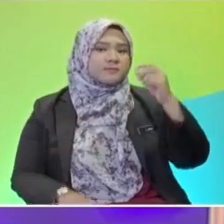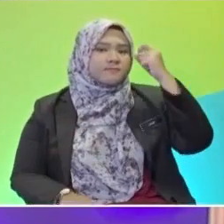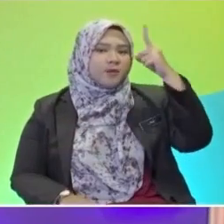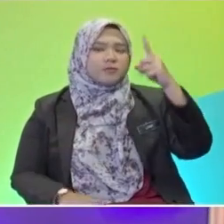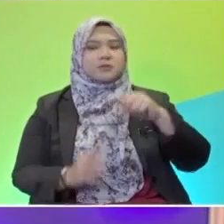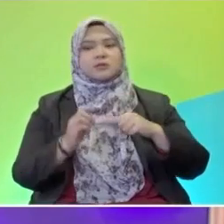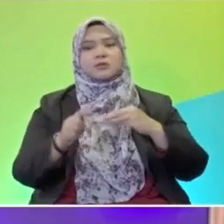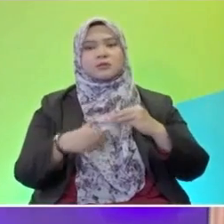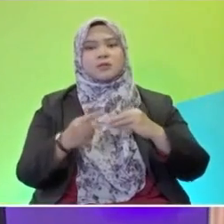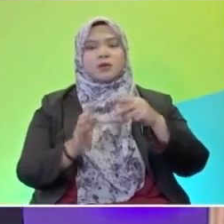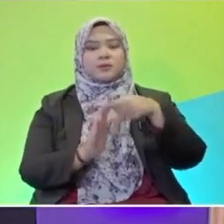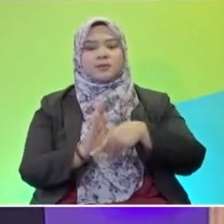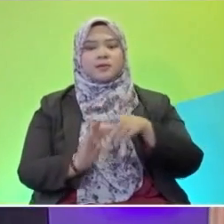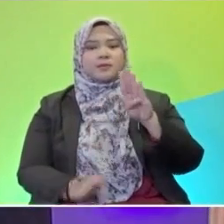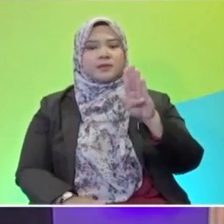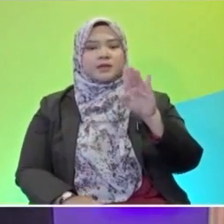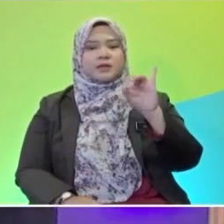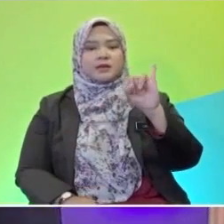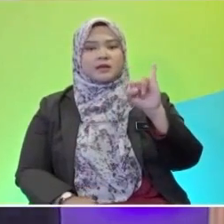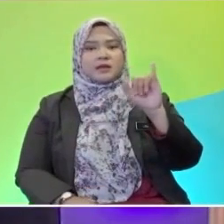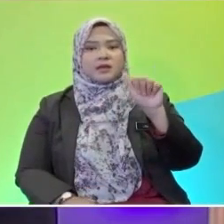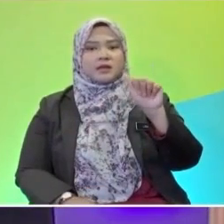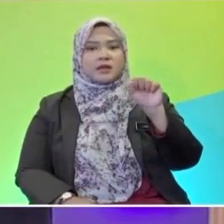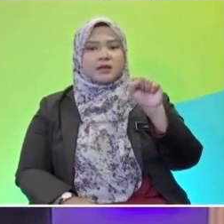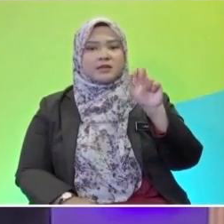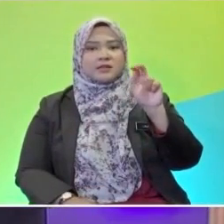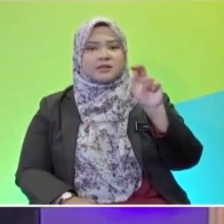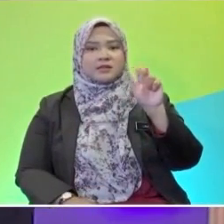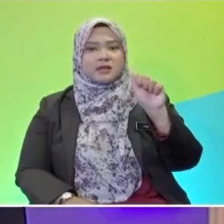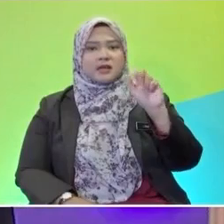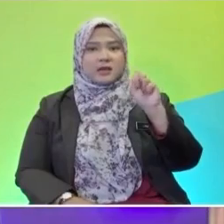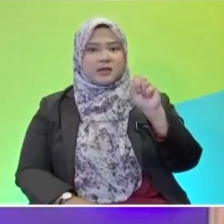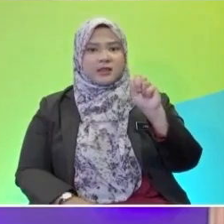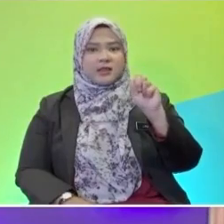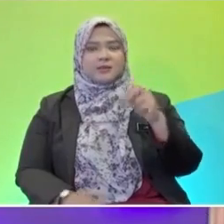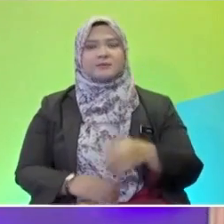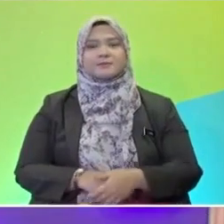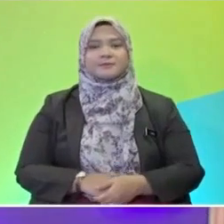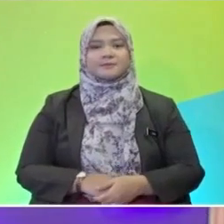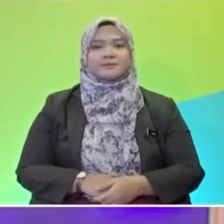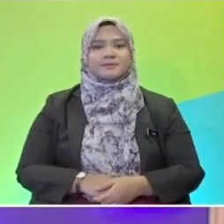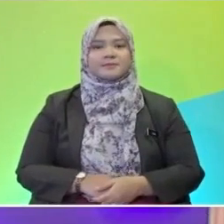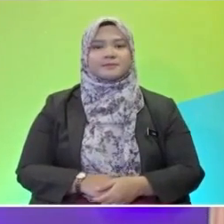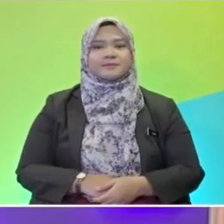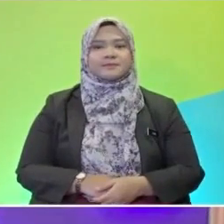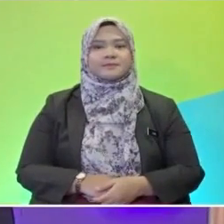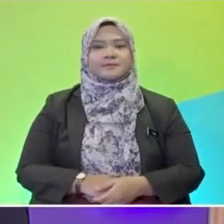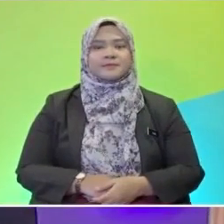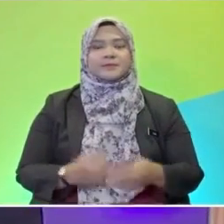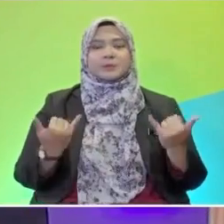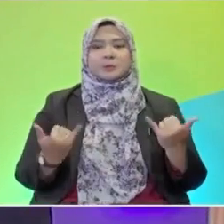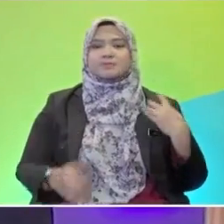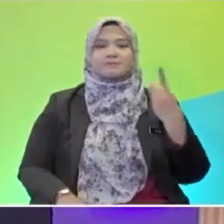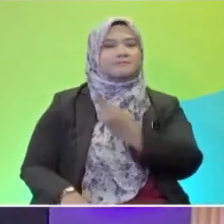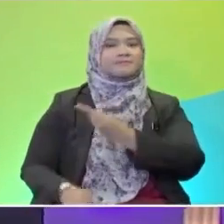apabila berada di dalam air jadi yang berkaitan dengan apa yang sedang